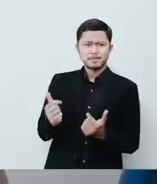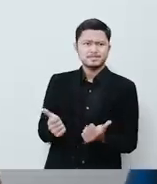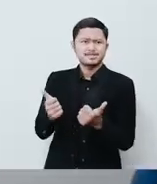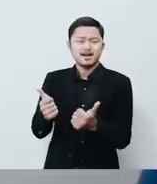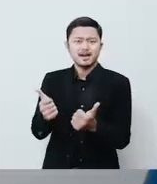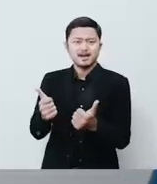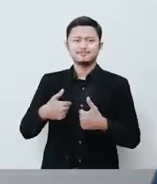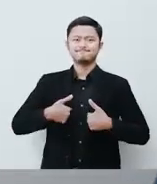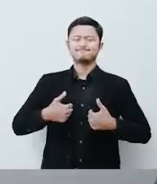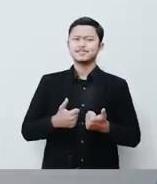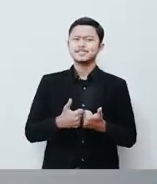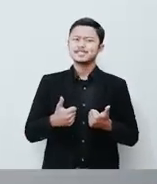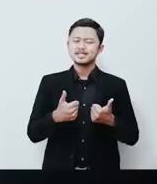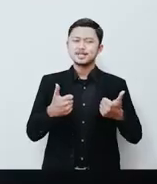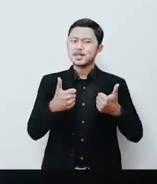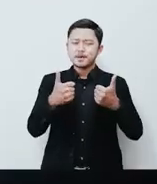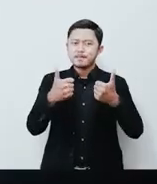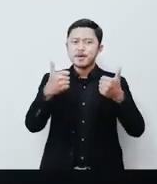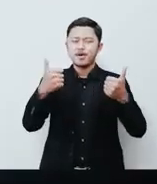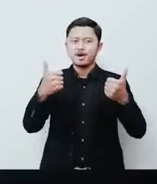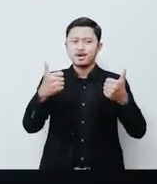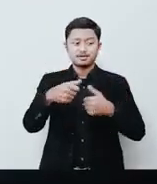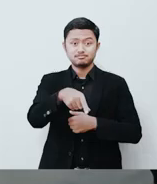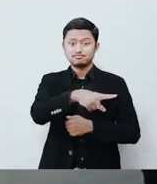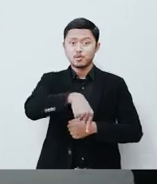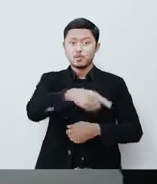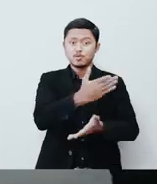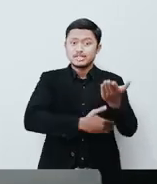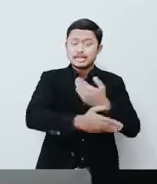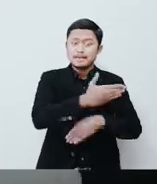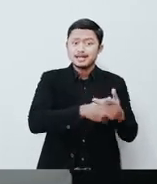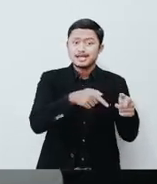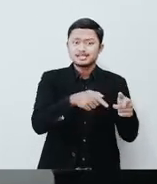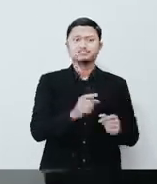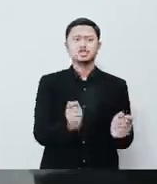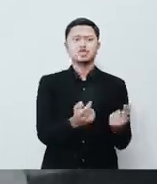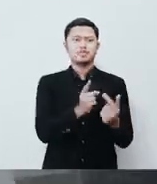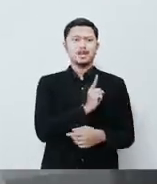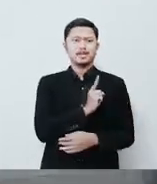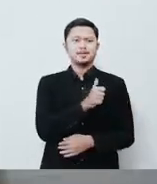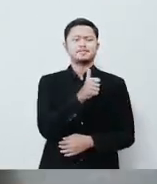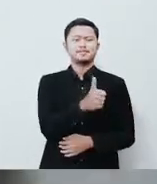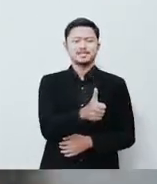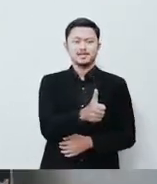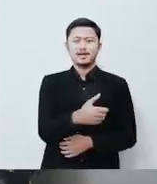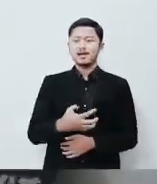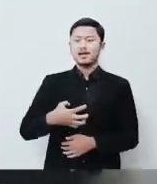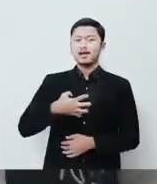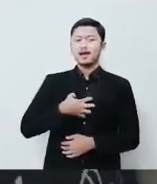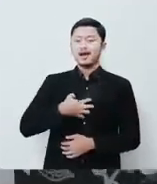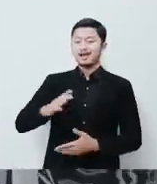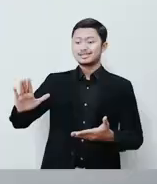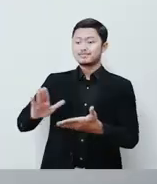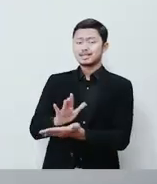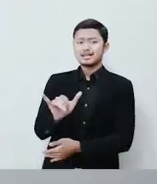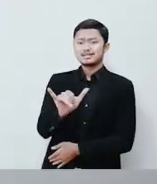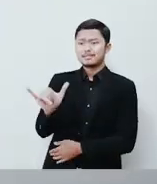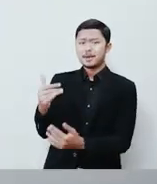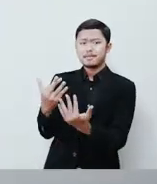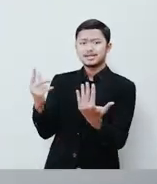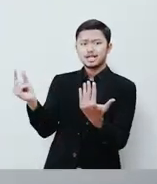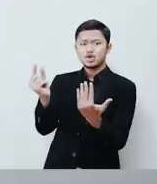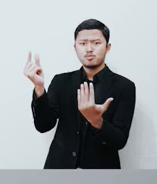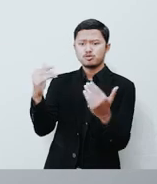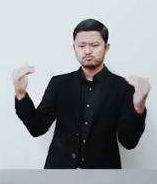biasa. Dengan keistimewaannya, mereka juga dapat hidup mandiri dan memiliki hak serta kesempatan yang